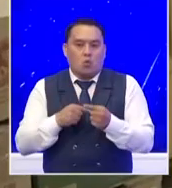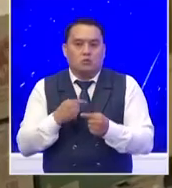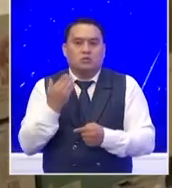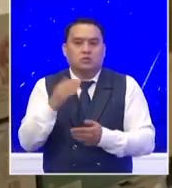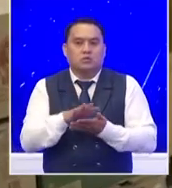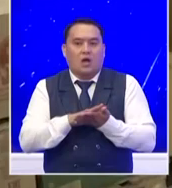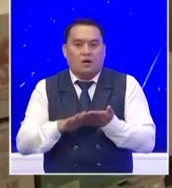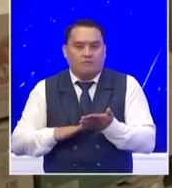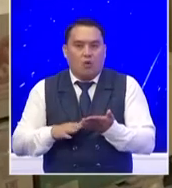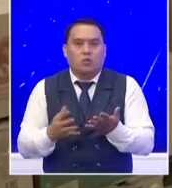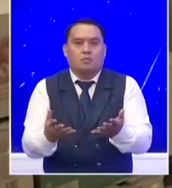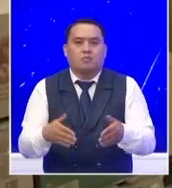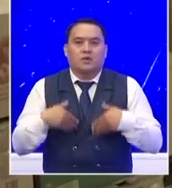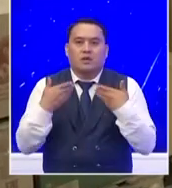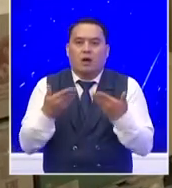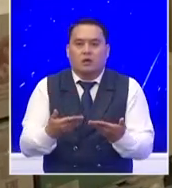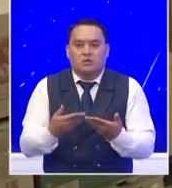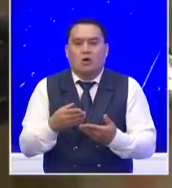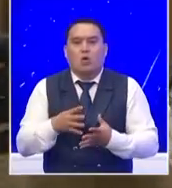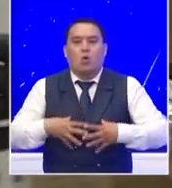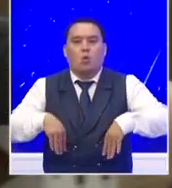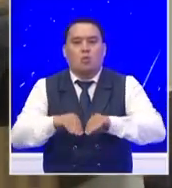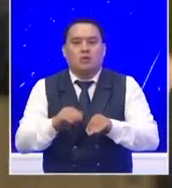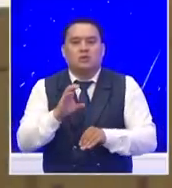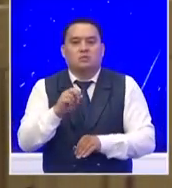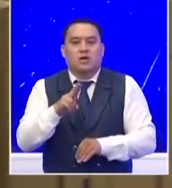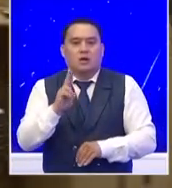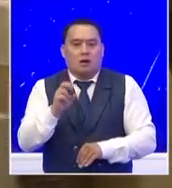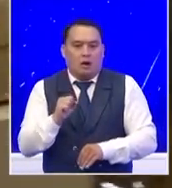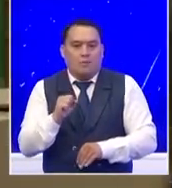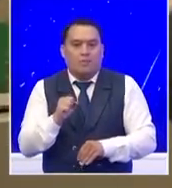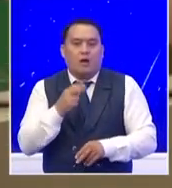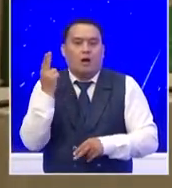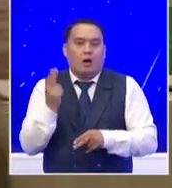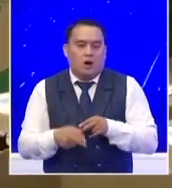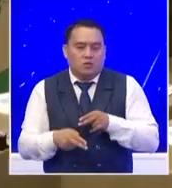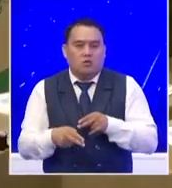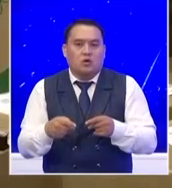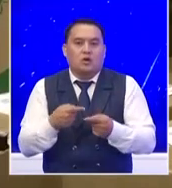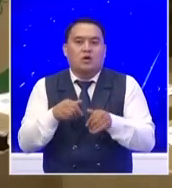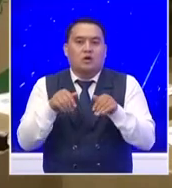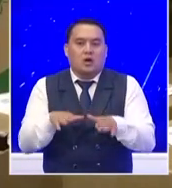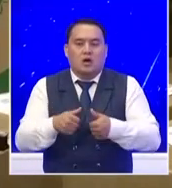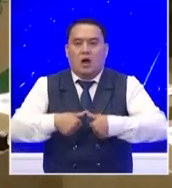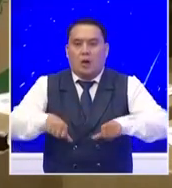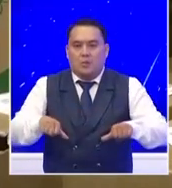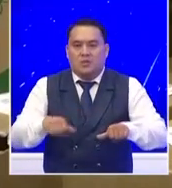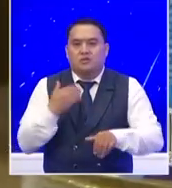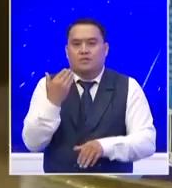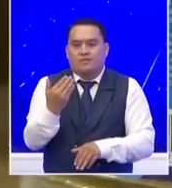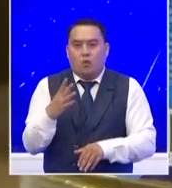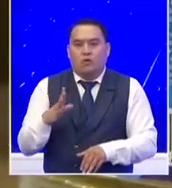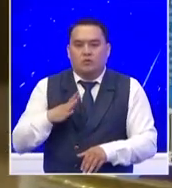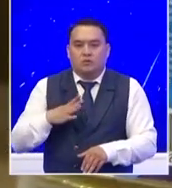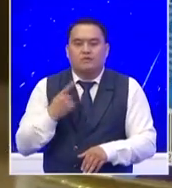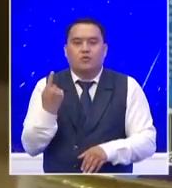заявка на получение заема предоставляется в акционерном обществе СПК ЖТСУ. Но окончательный вердикт выносит комиссия по управлению стабилизационным